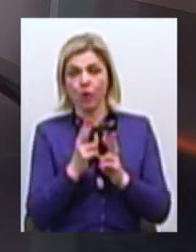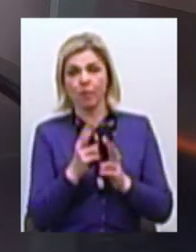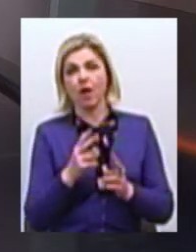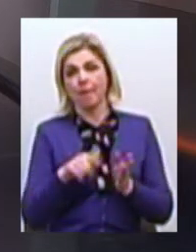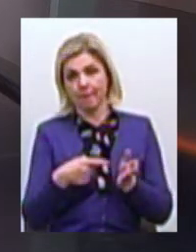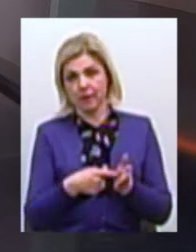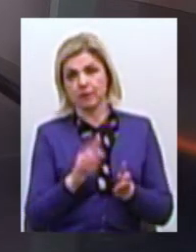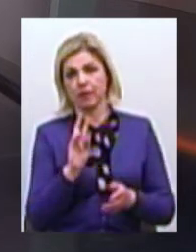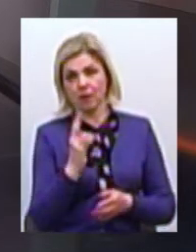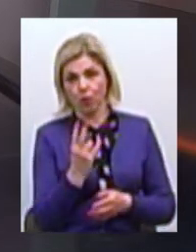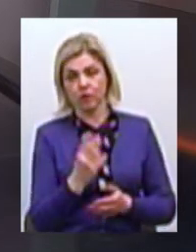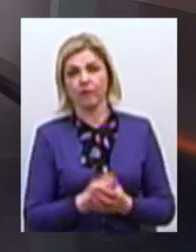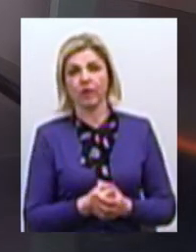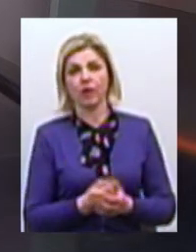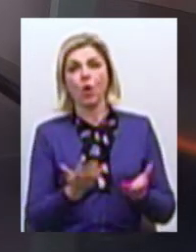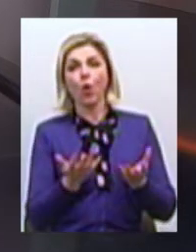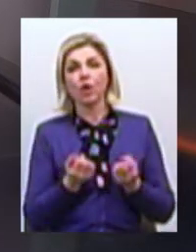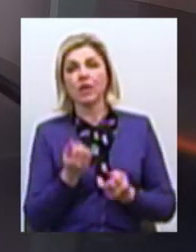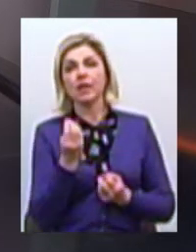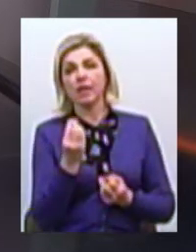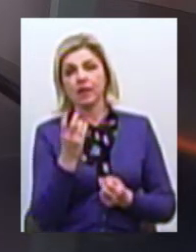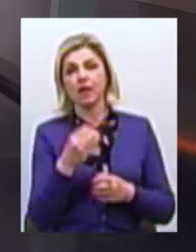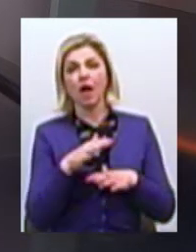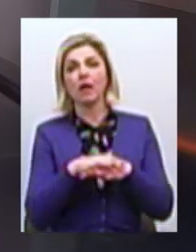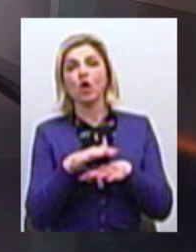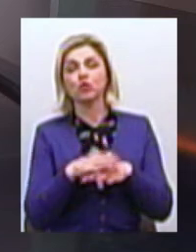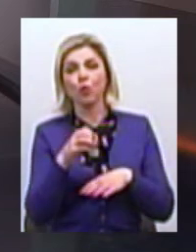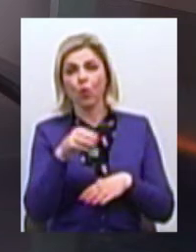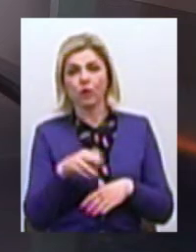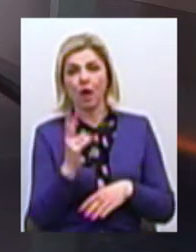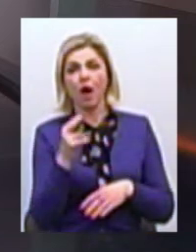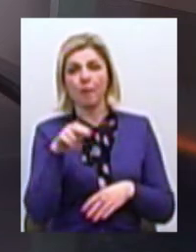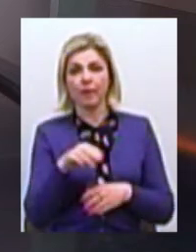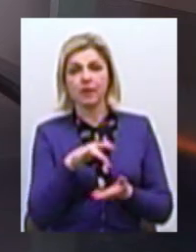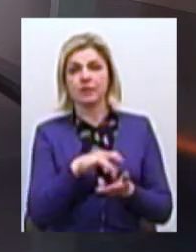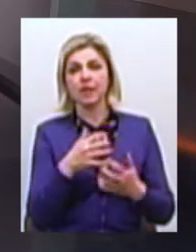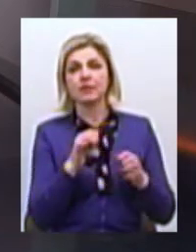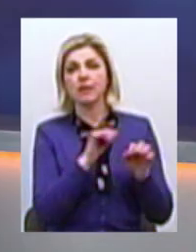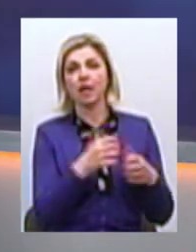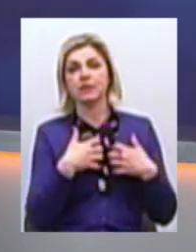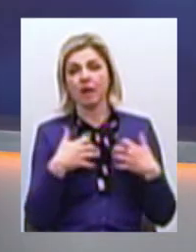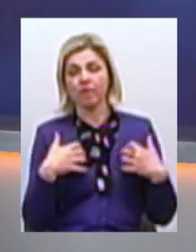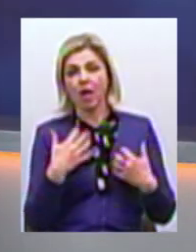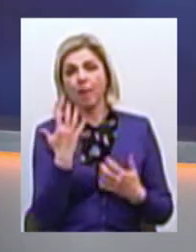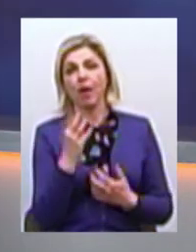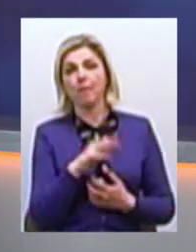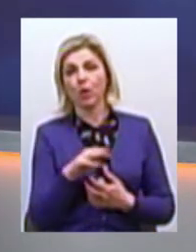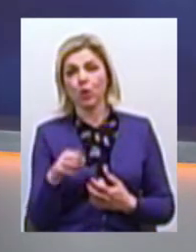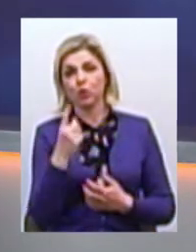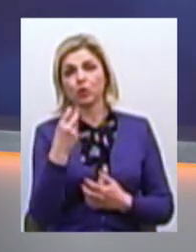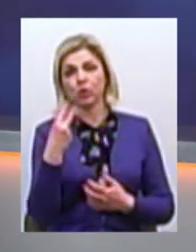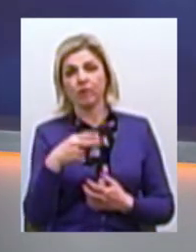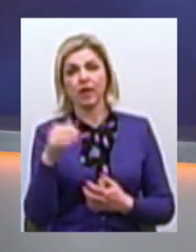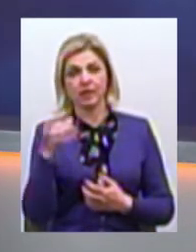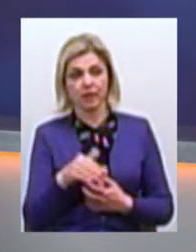нашого Миколаєва, отримано грошей на розрахунковий рахунок КП «Центр захисту тварин» було 5 мільйонів 120 тисяч гривень. Прошлому